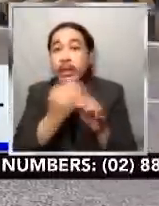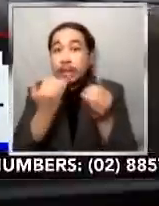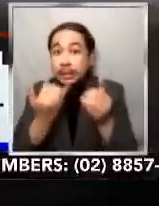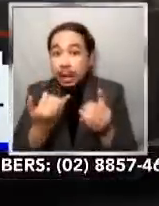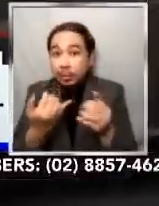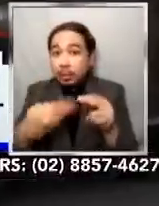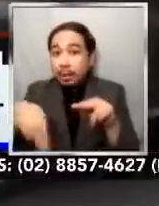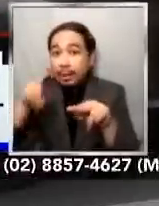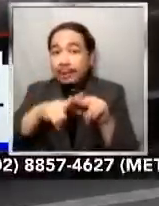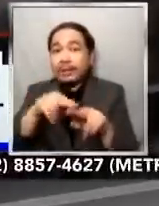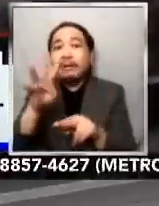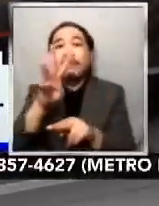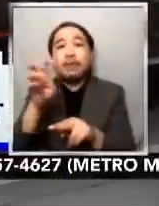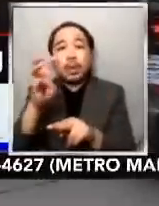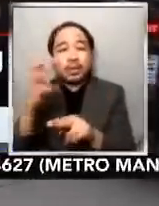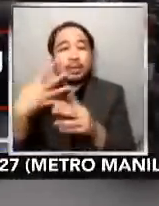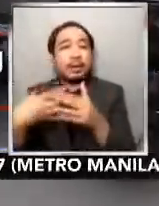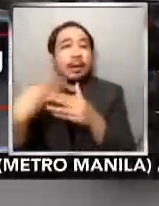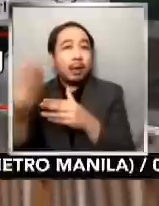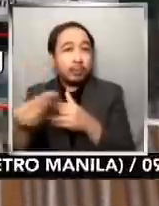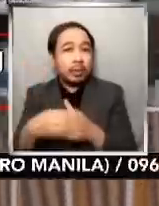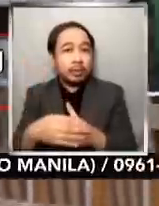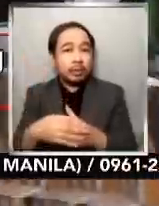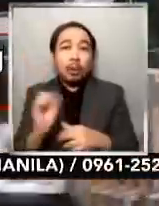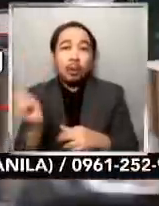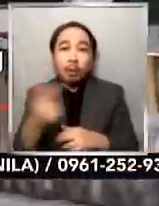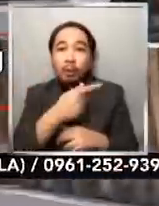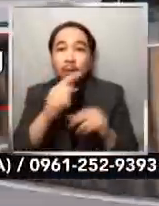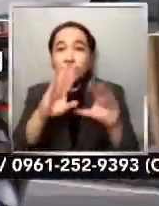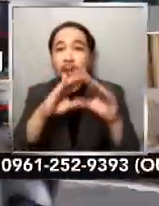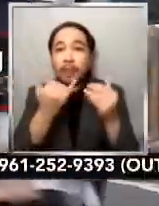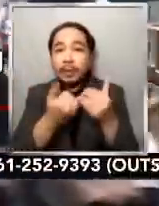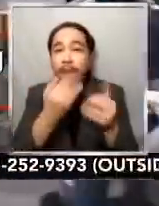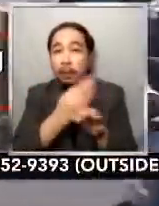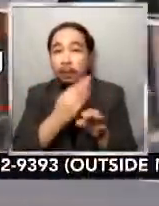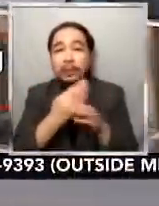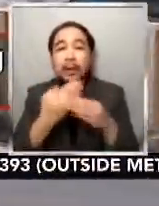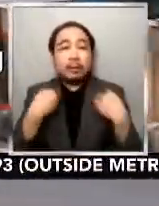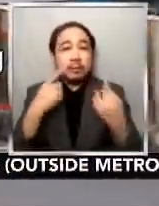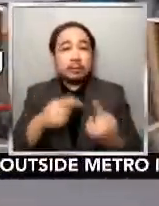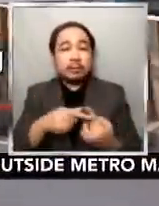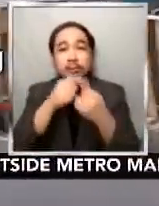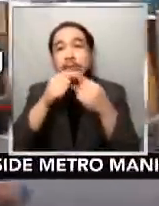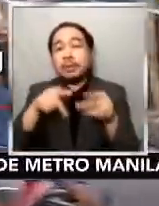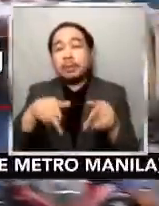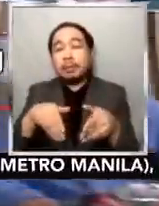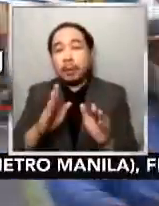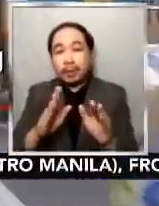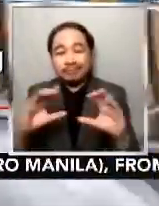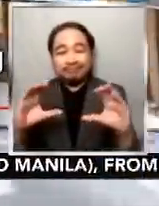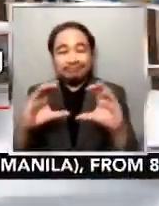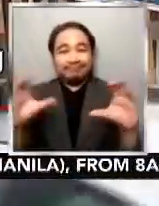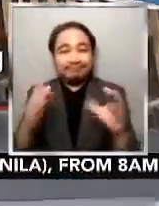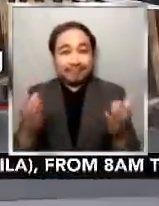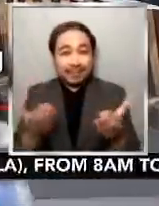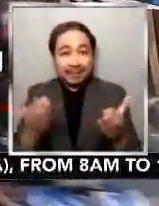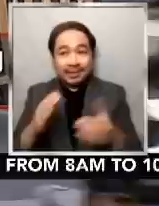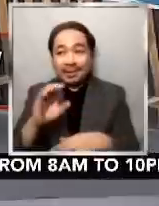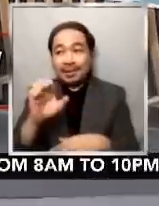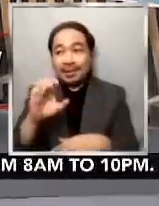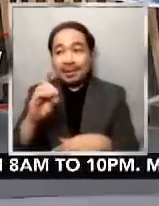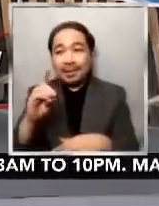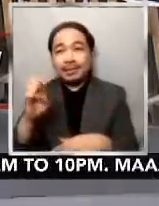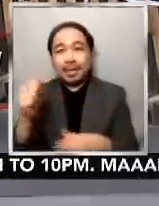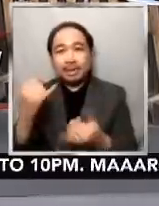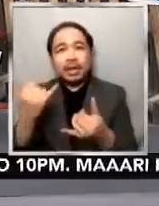dineploy. Lahat po ng may special permits na bus dito sa ating EDSA busway are deployed po ngayon upang saluhin